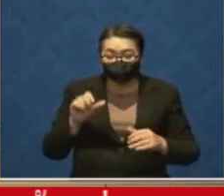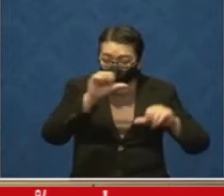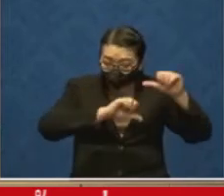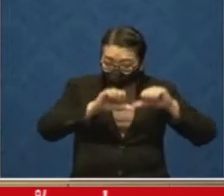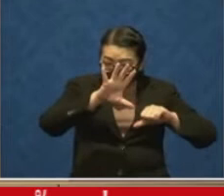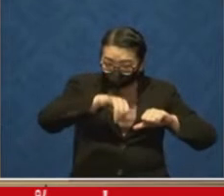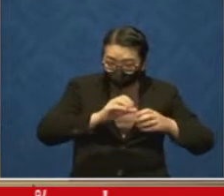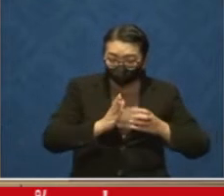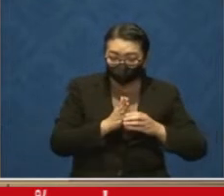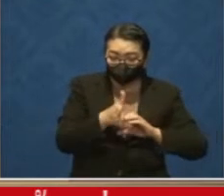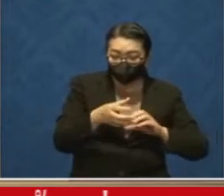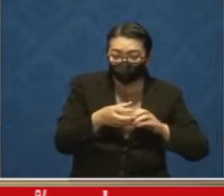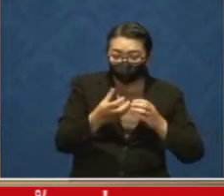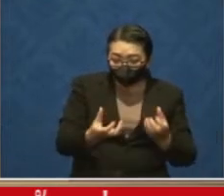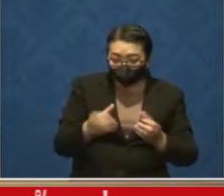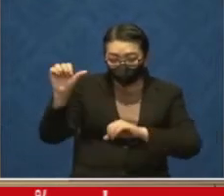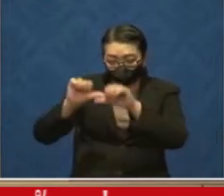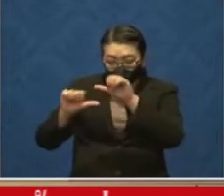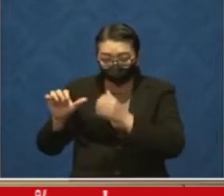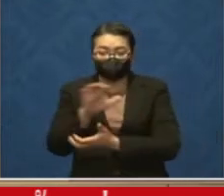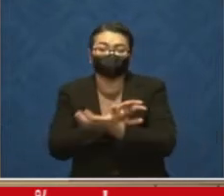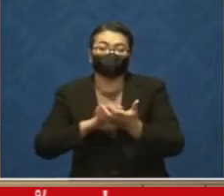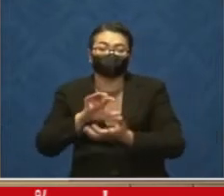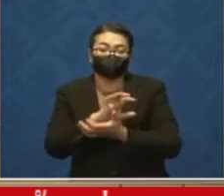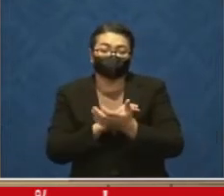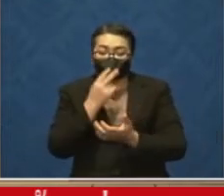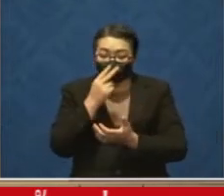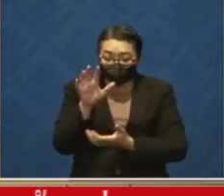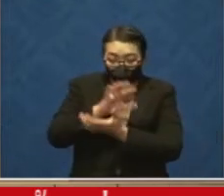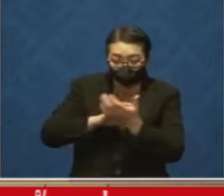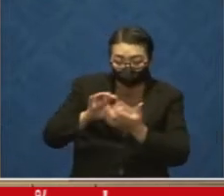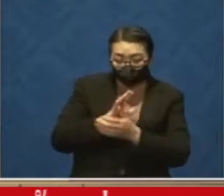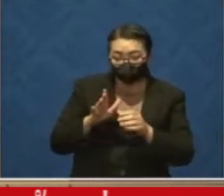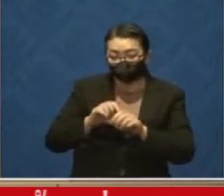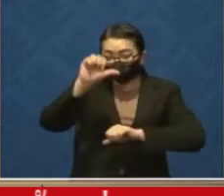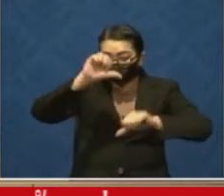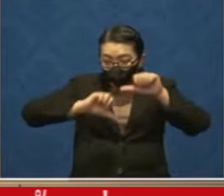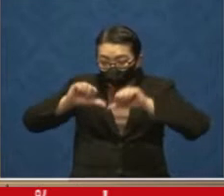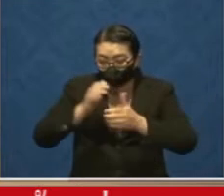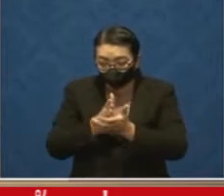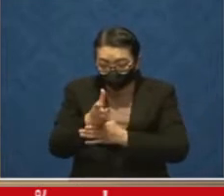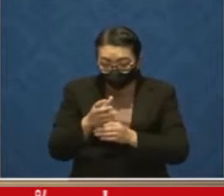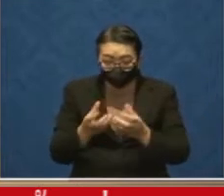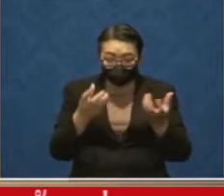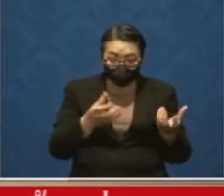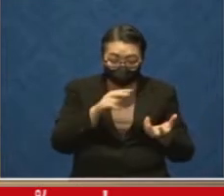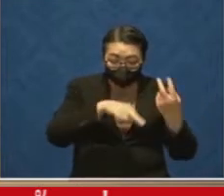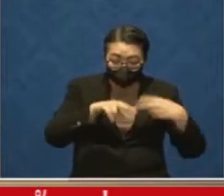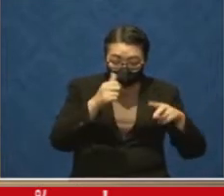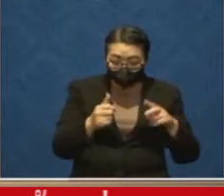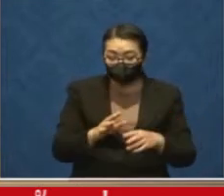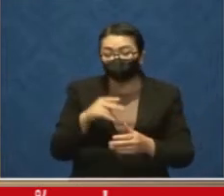และมีสารเคมีเข้าไปผสม สามารถที่จะตรวจสอบทางเคมีและเหชดเจนว่าจะมีน้มปรอมหรอไม่ปรอม